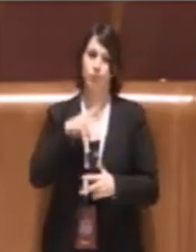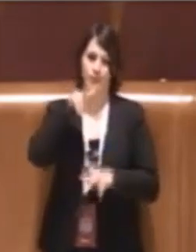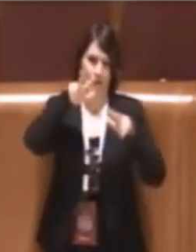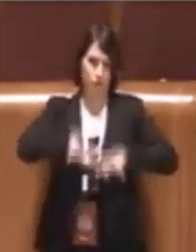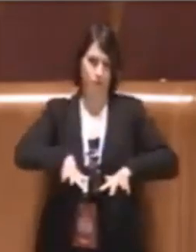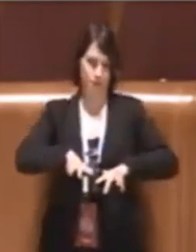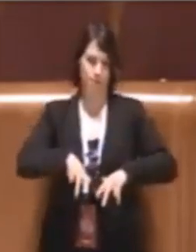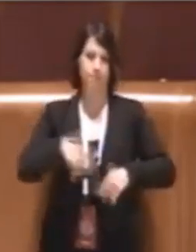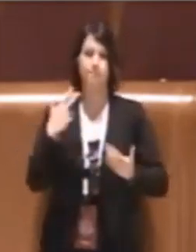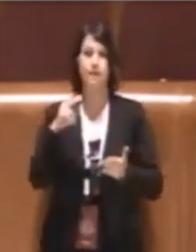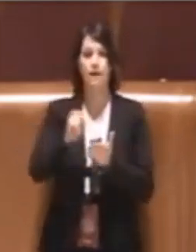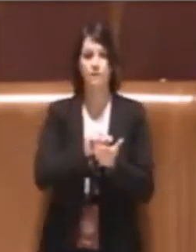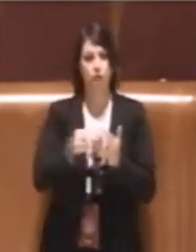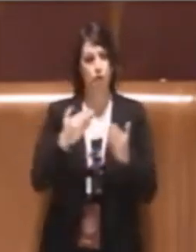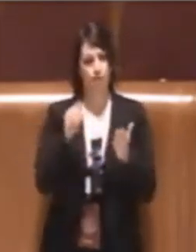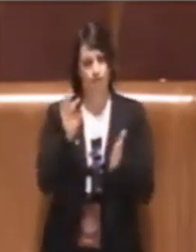il budget disponibile, più tardi interverrà l'assessore